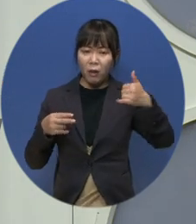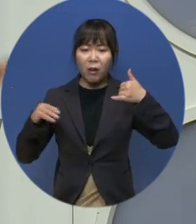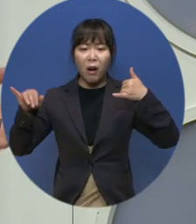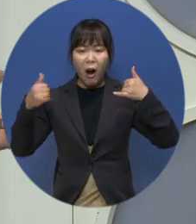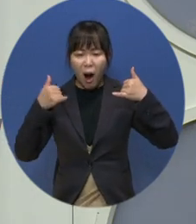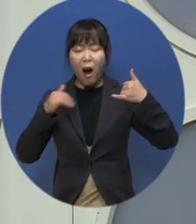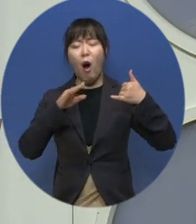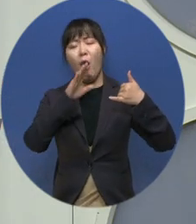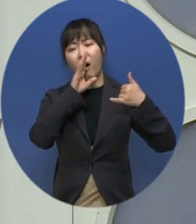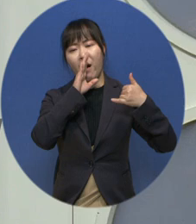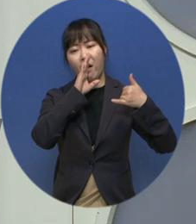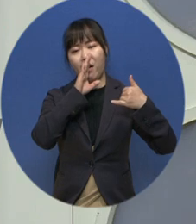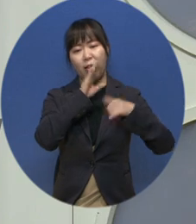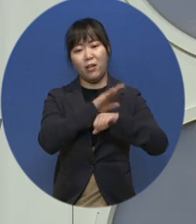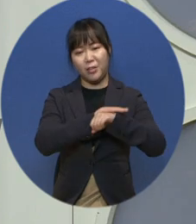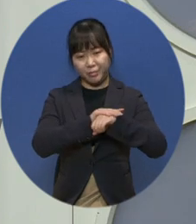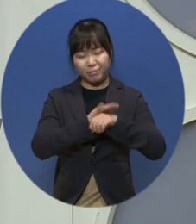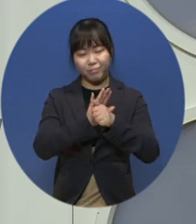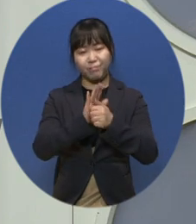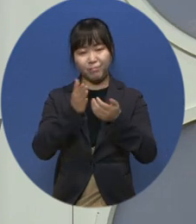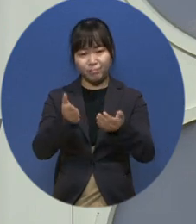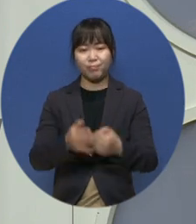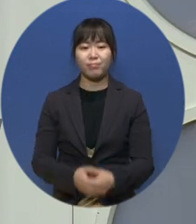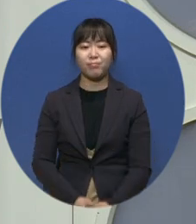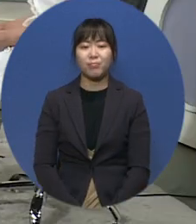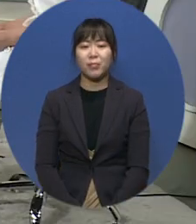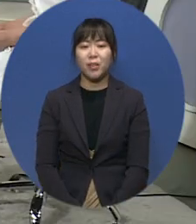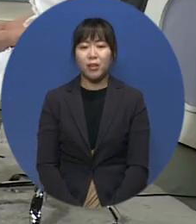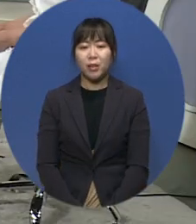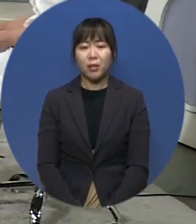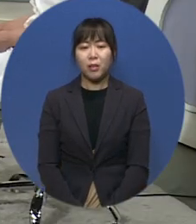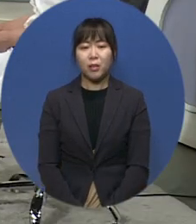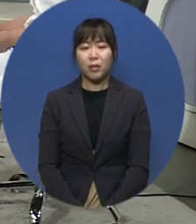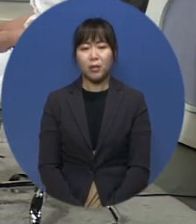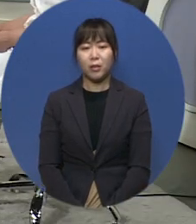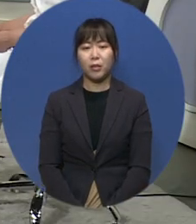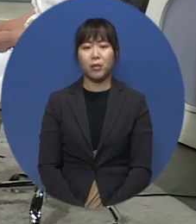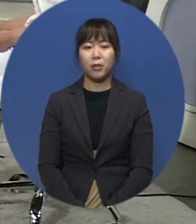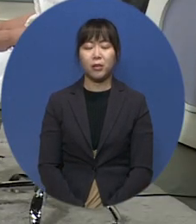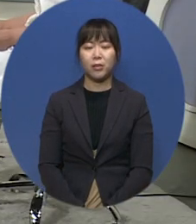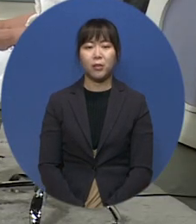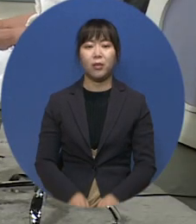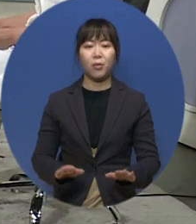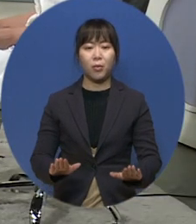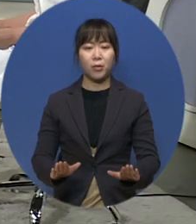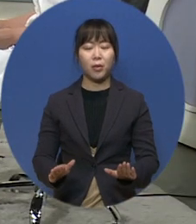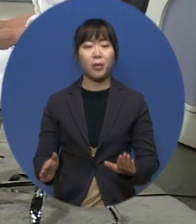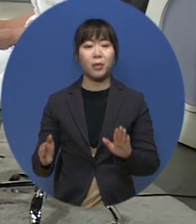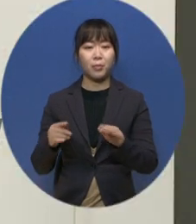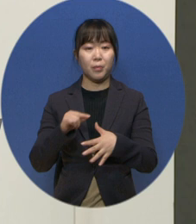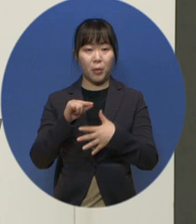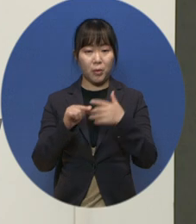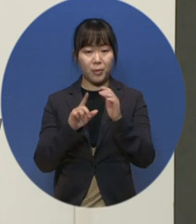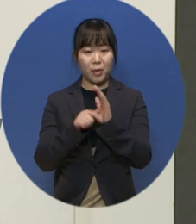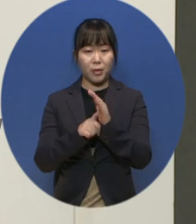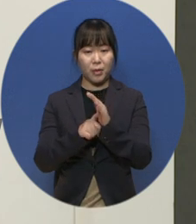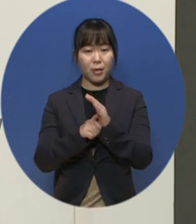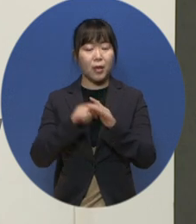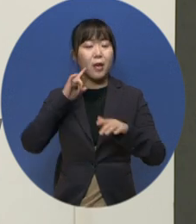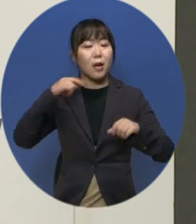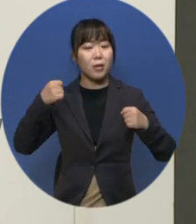해주시면 기꺼이 거기에 대해서 도움을 드리겠습니다. 네. 감사합니다. 오늘 만남의 시간에는 연극